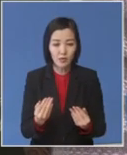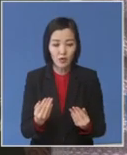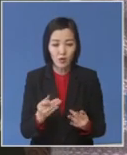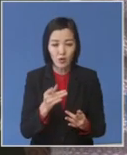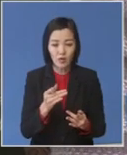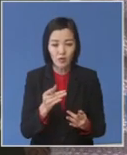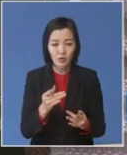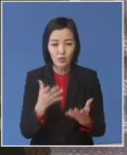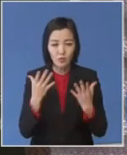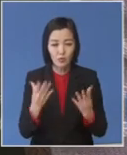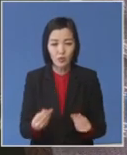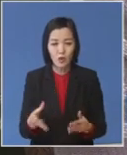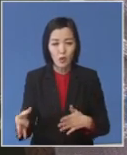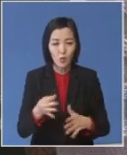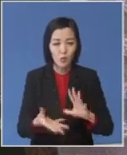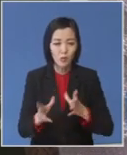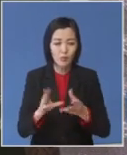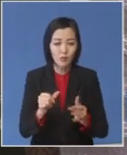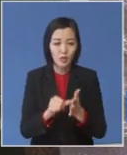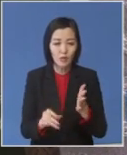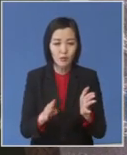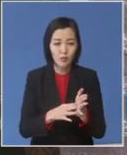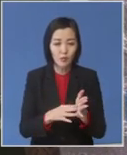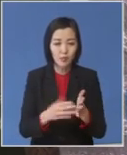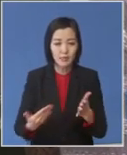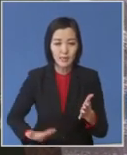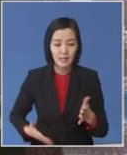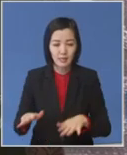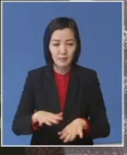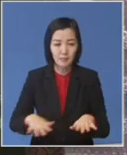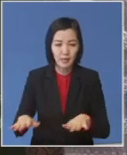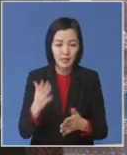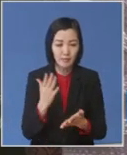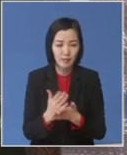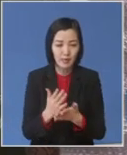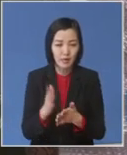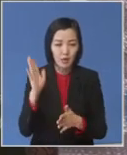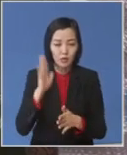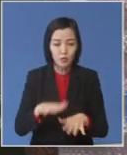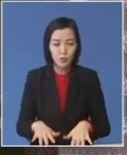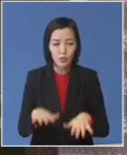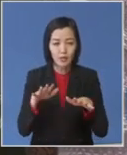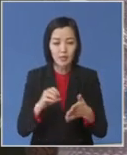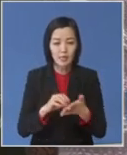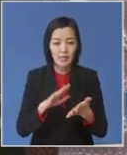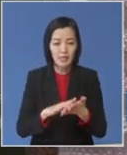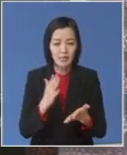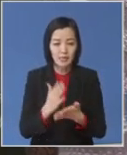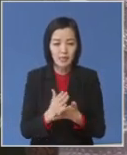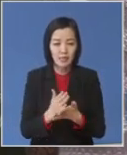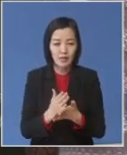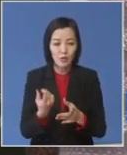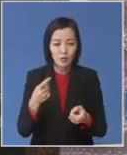уақытта облыс көлемінде 69 елді мекен бар. Олар осы су басу қауіпі тіркелген.